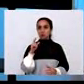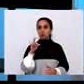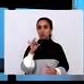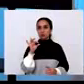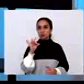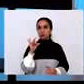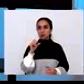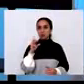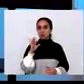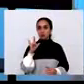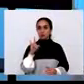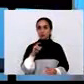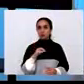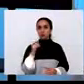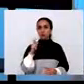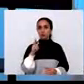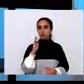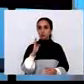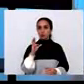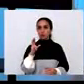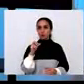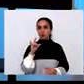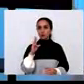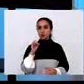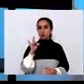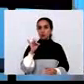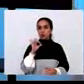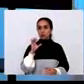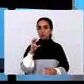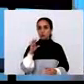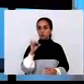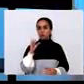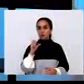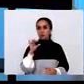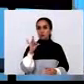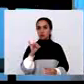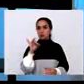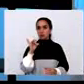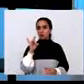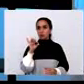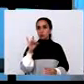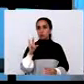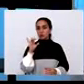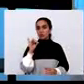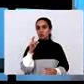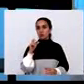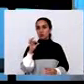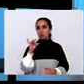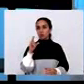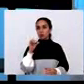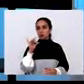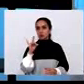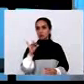одной запятой. В парке росли и астры, и розы, и георгины, и хризантемы. Союз